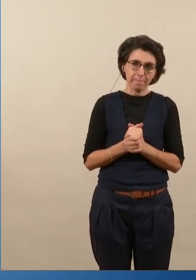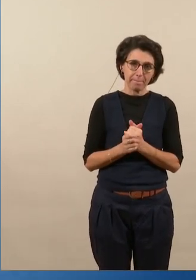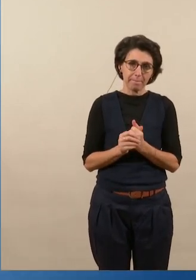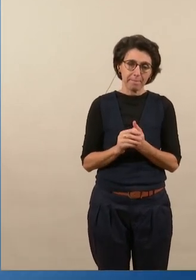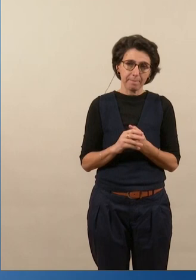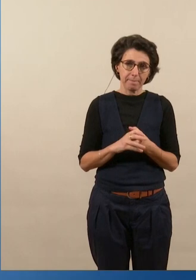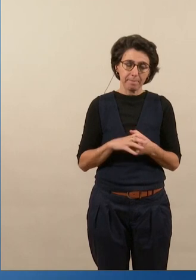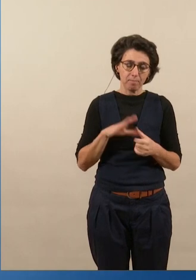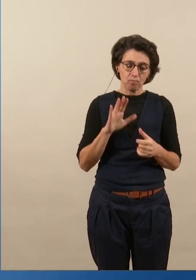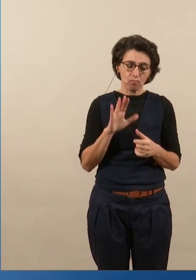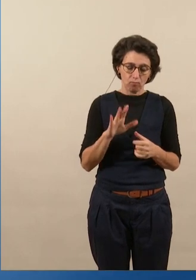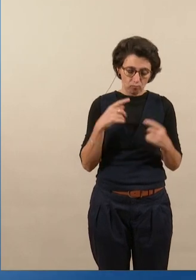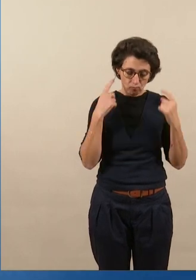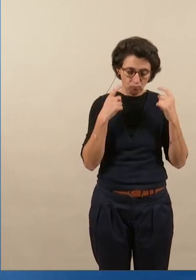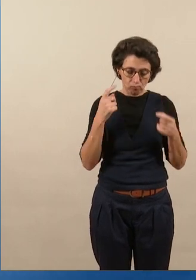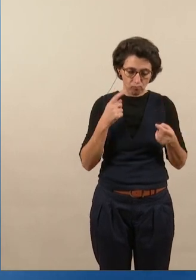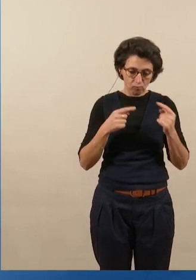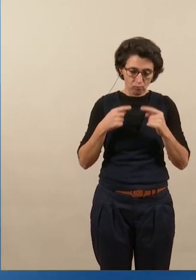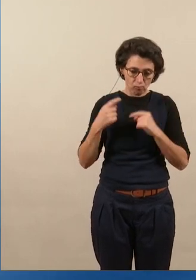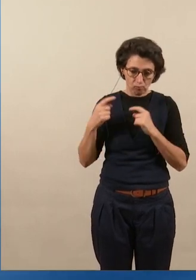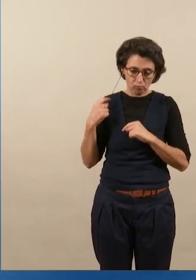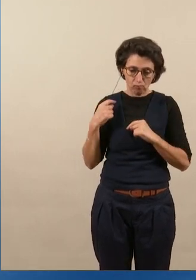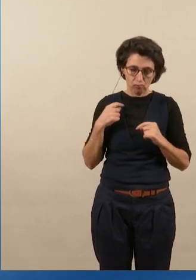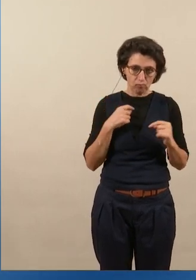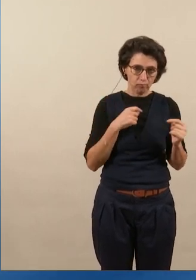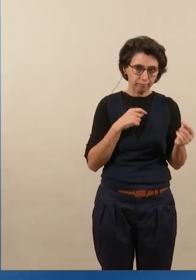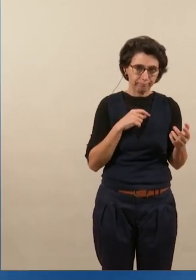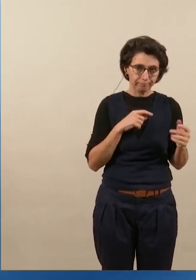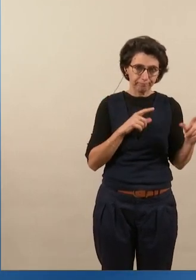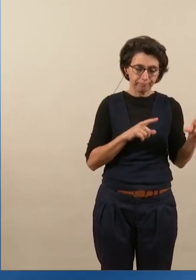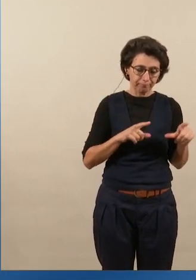euh attendez que je retrouve que je me'y